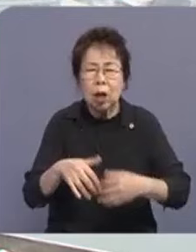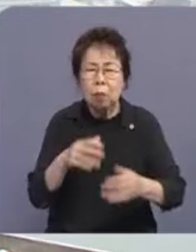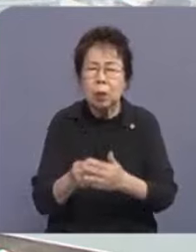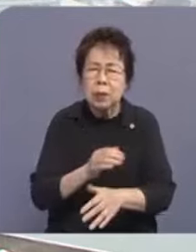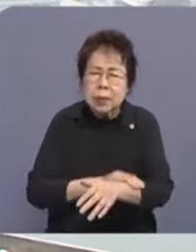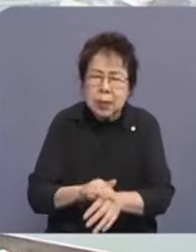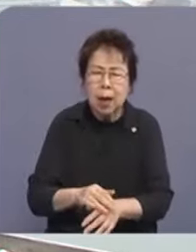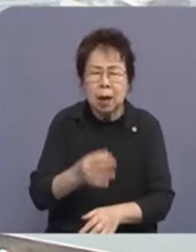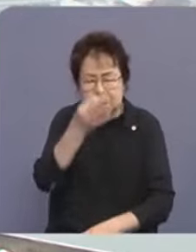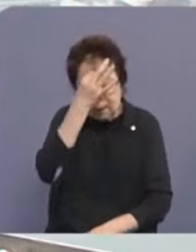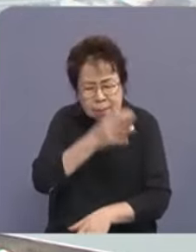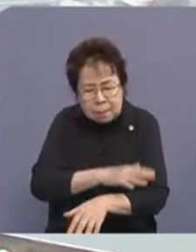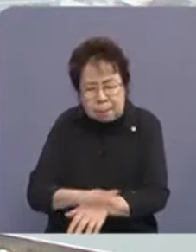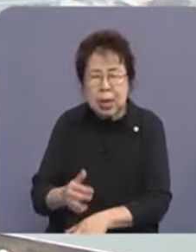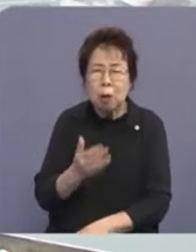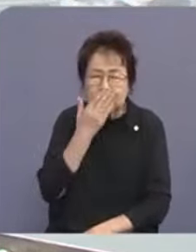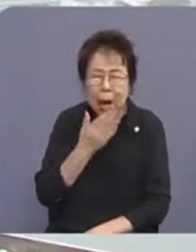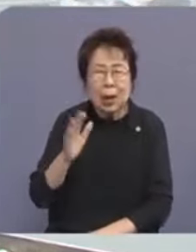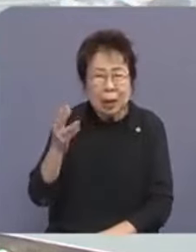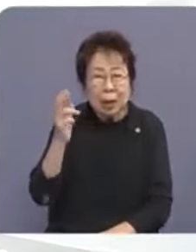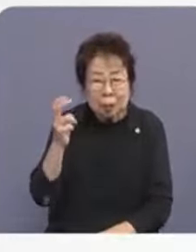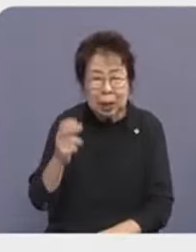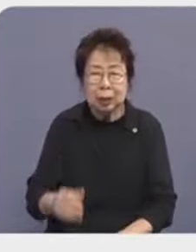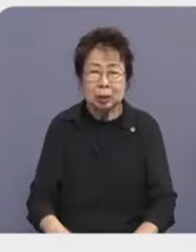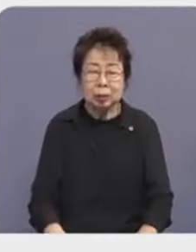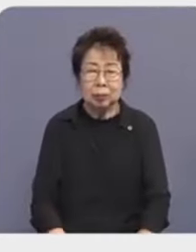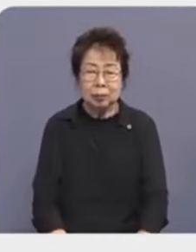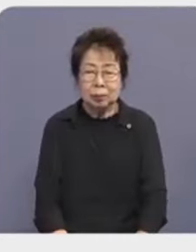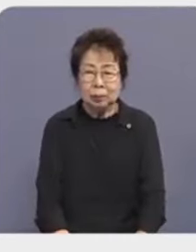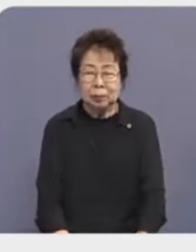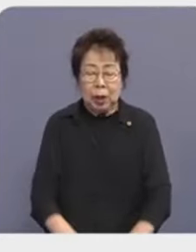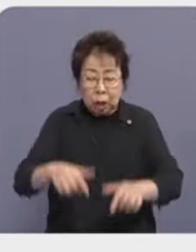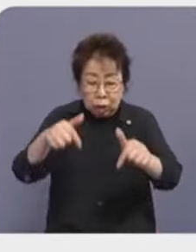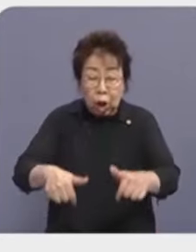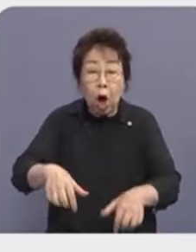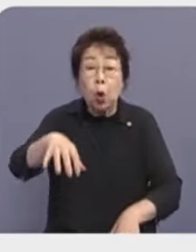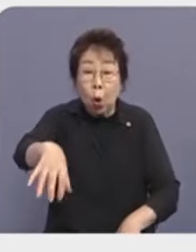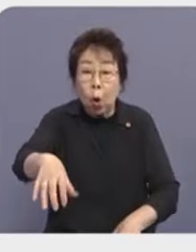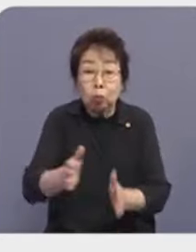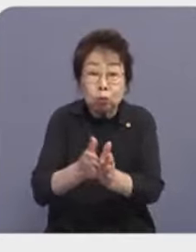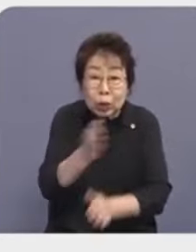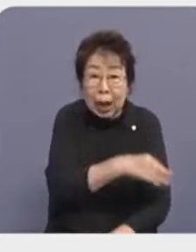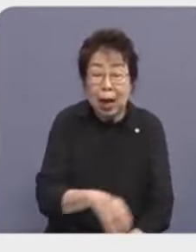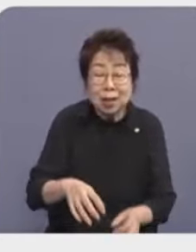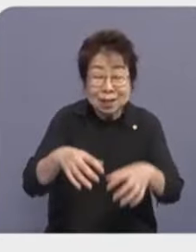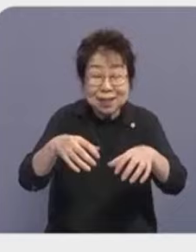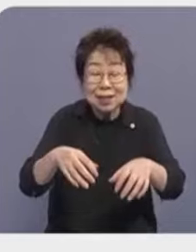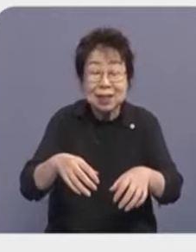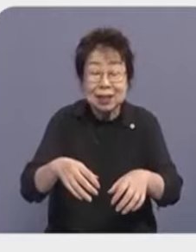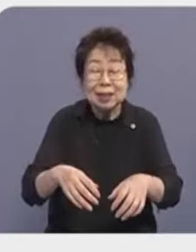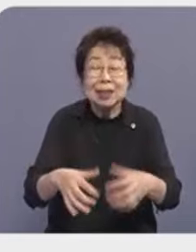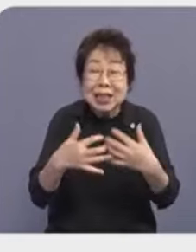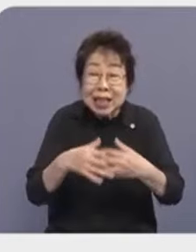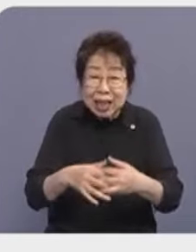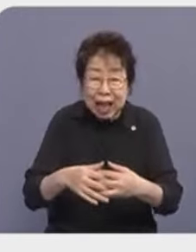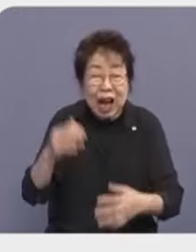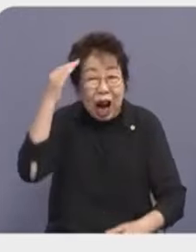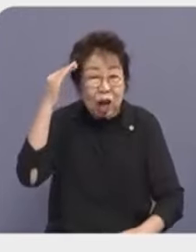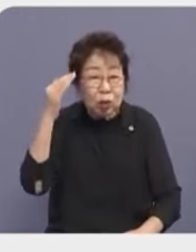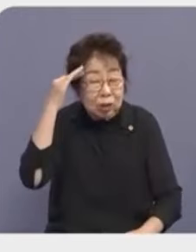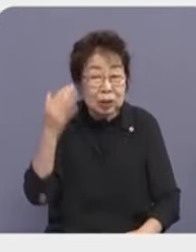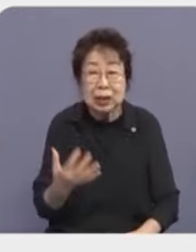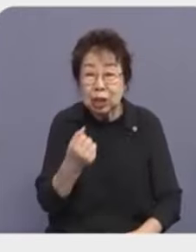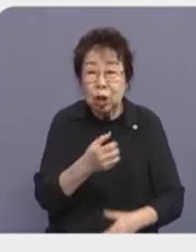자립에 밑거름이 될 것으로 예상됩니다. 서컨테이너 부두에서 시작한 하역 장비 국산화 사업으로